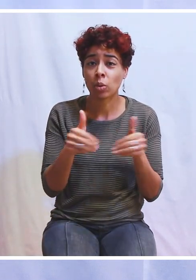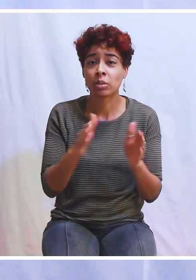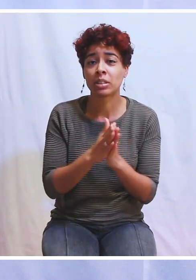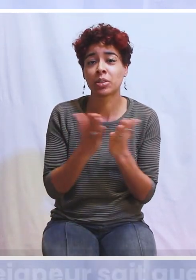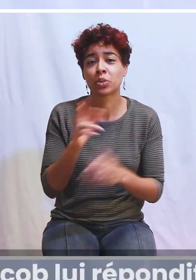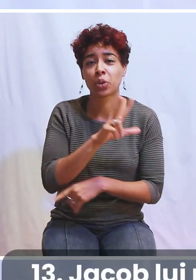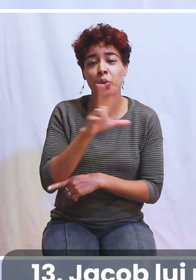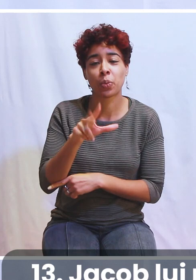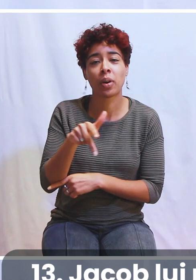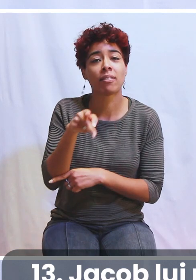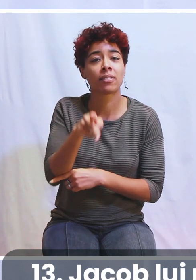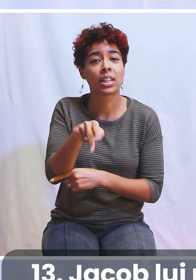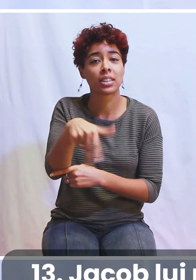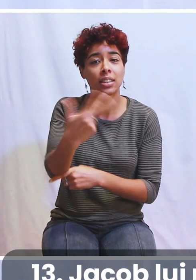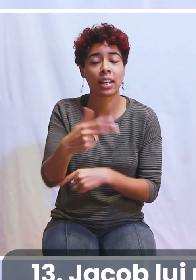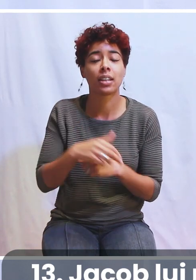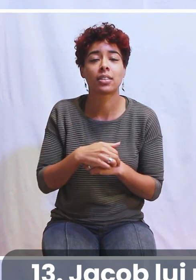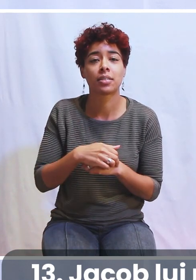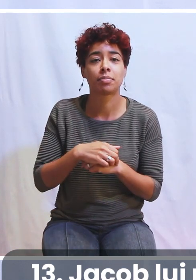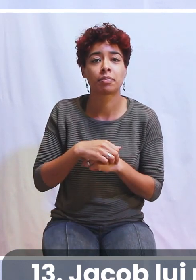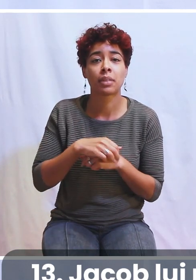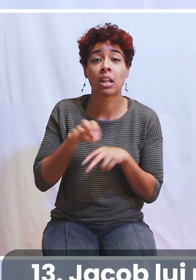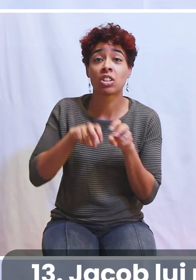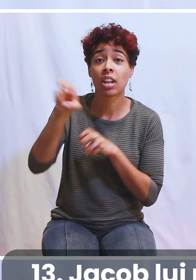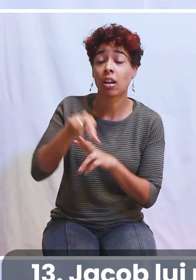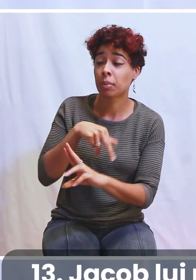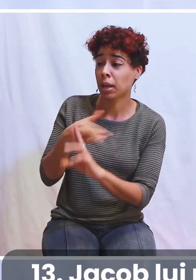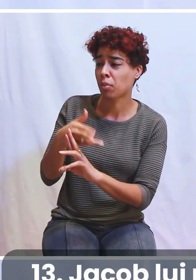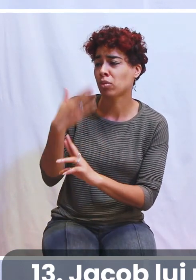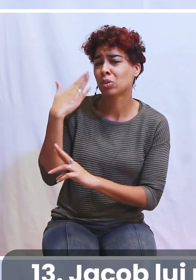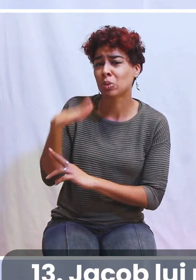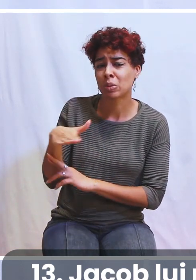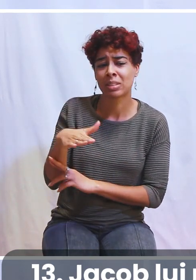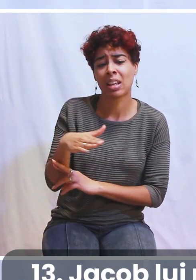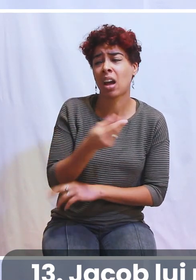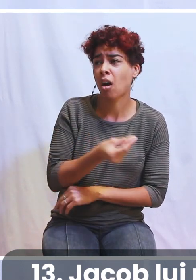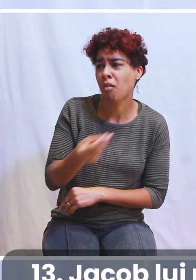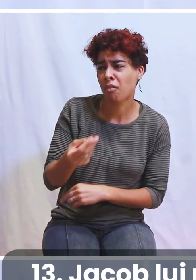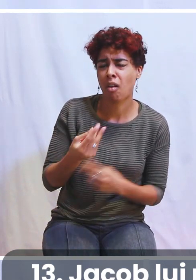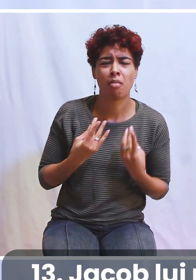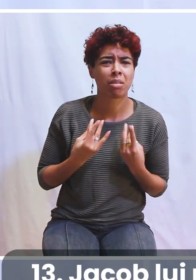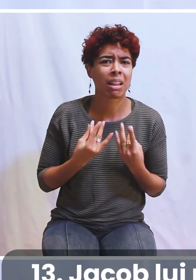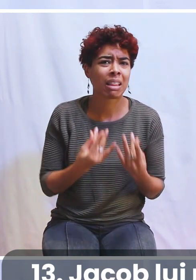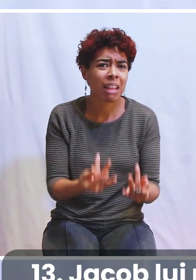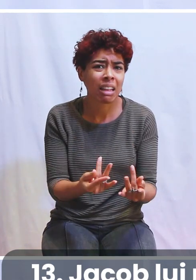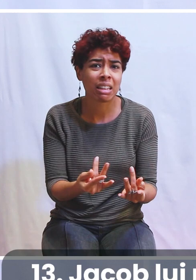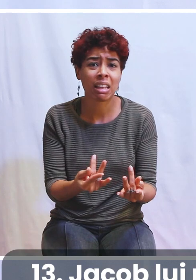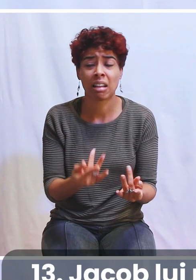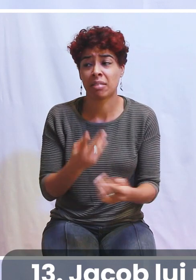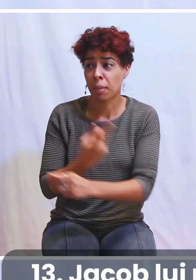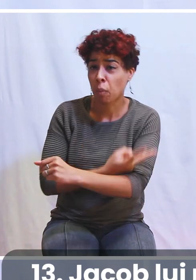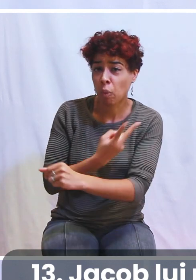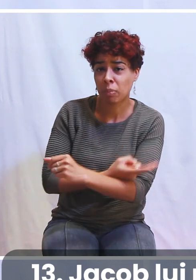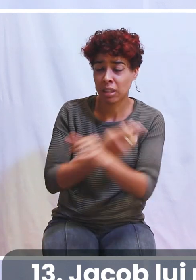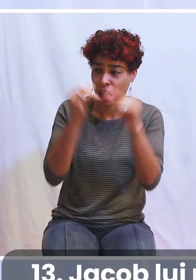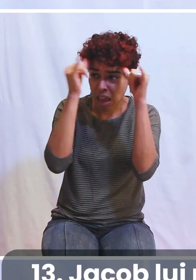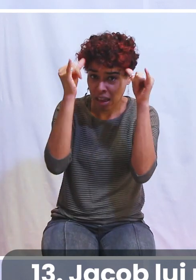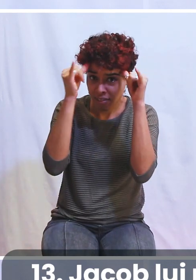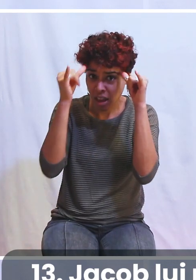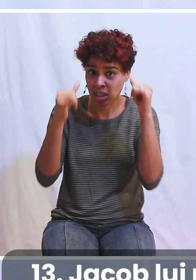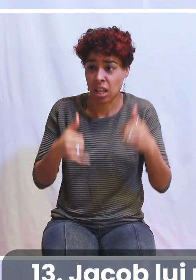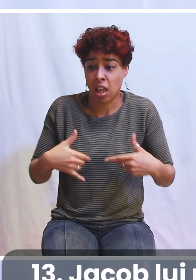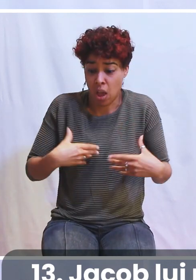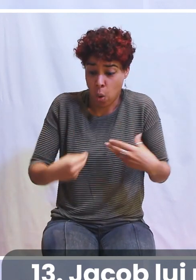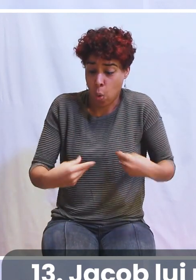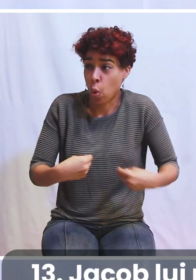13. Jacob lui répondit, « Mon Seigneur sait que les enfants sont délicats et que j'ai des brebis et des vaches qui